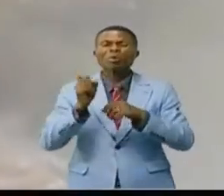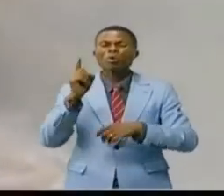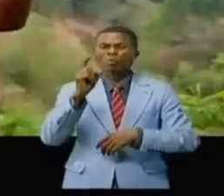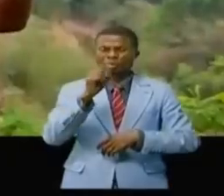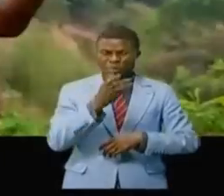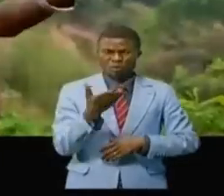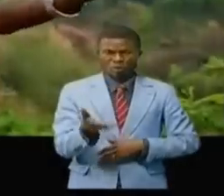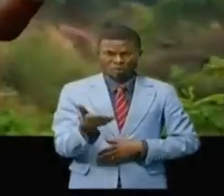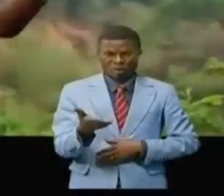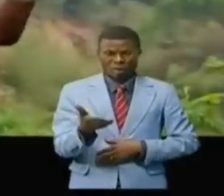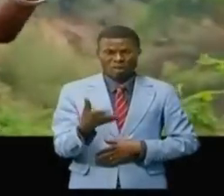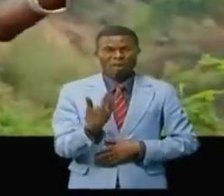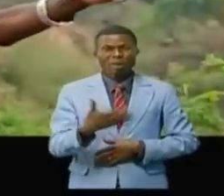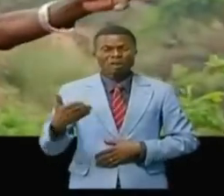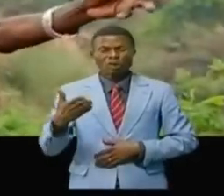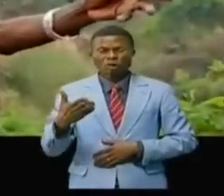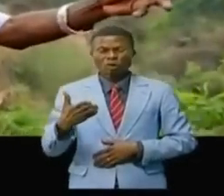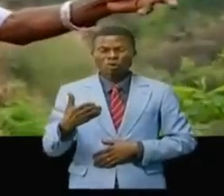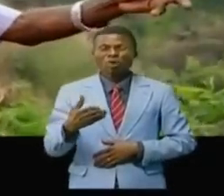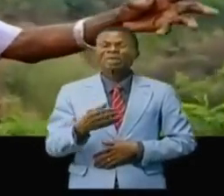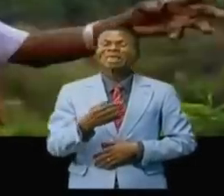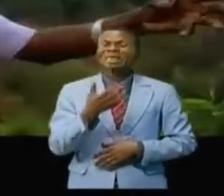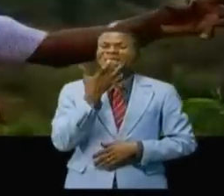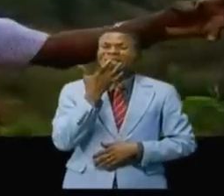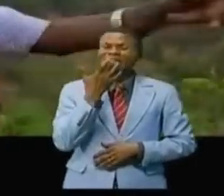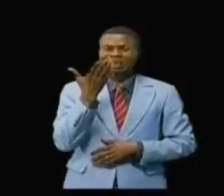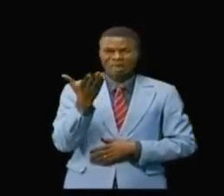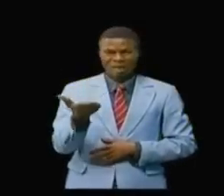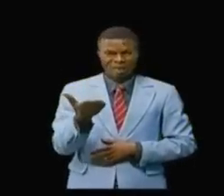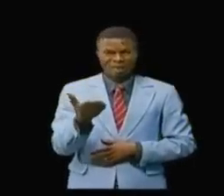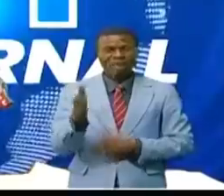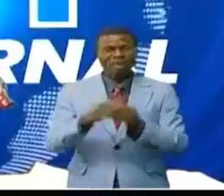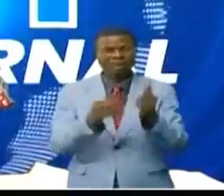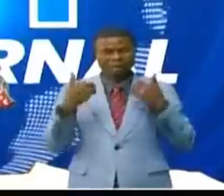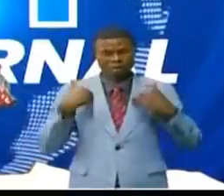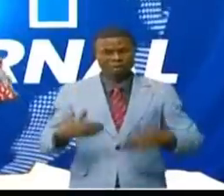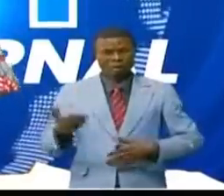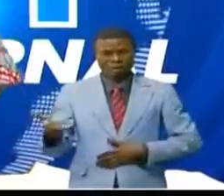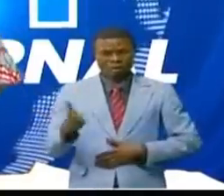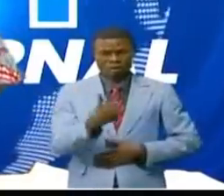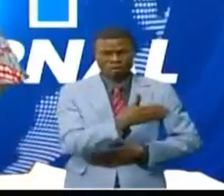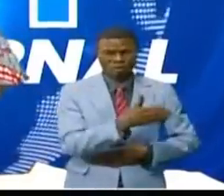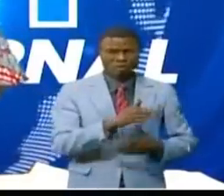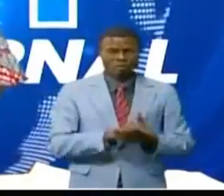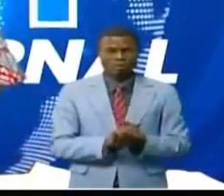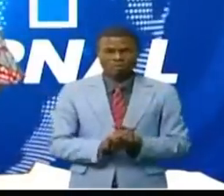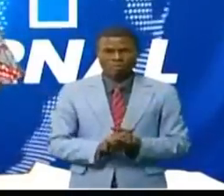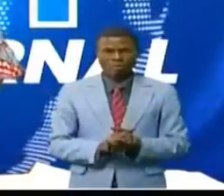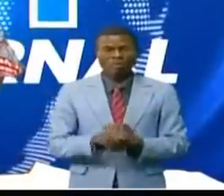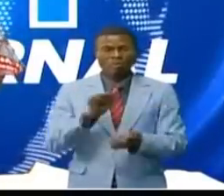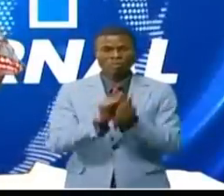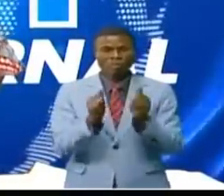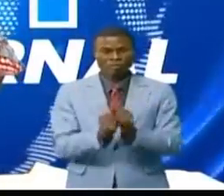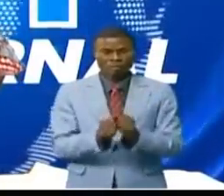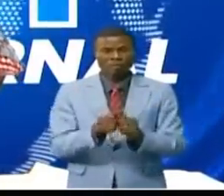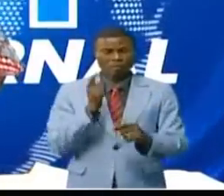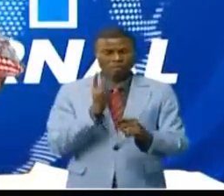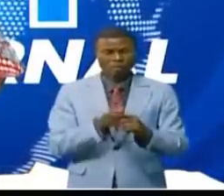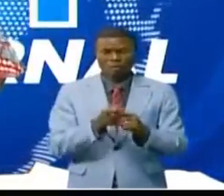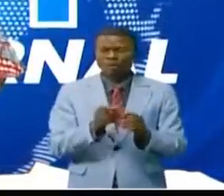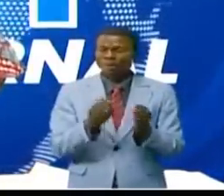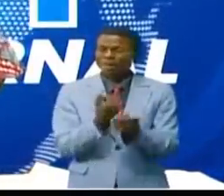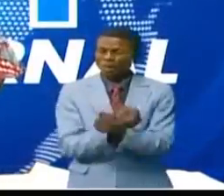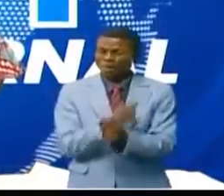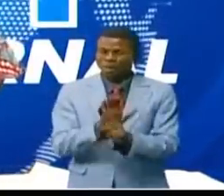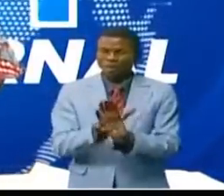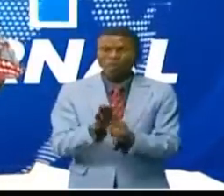choses toxiques. Voilà une situation à prendre au sérieux.